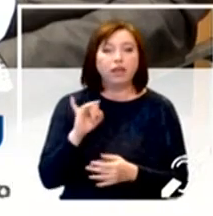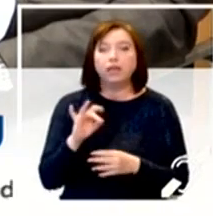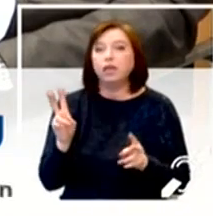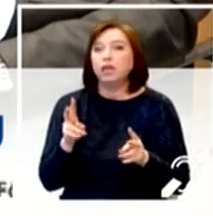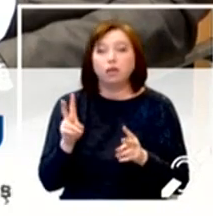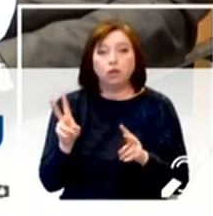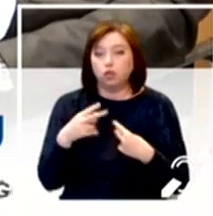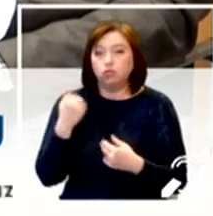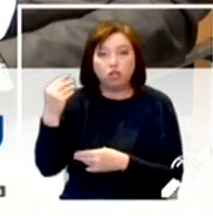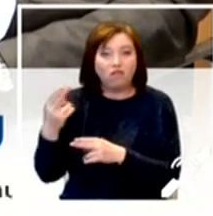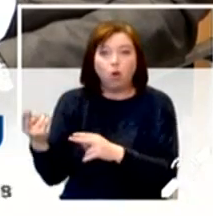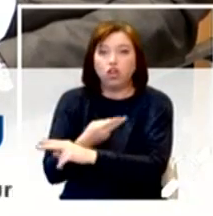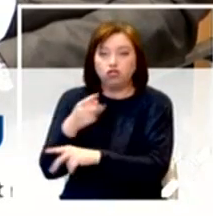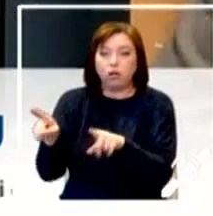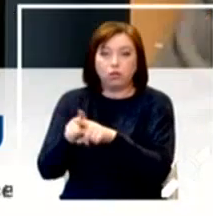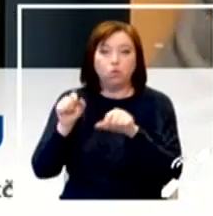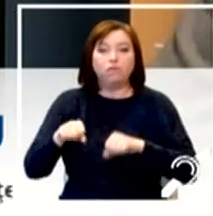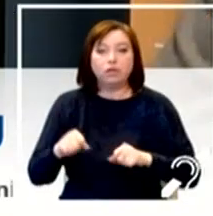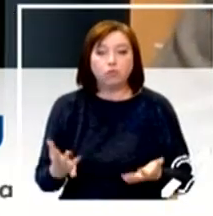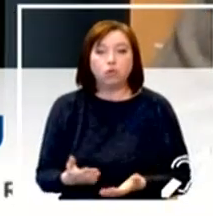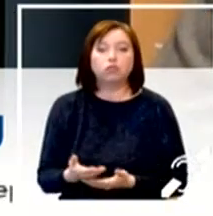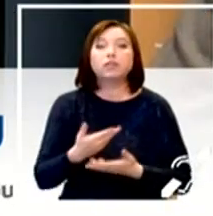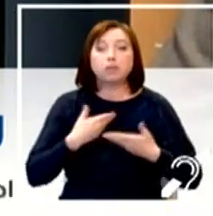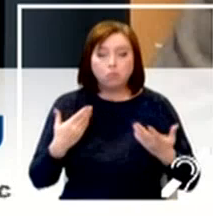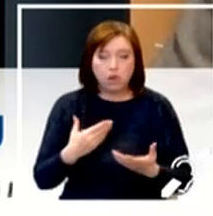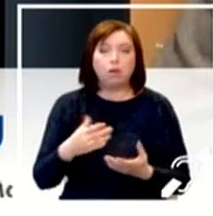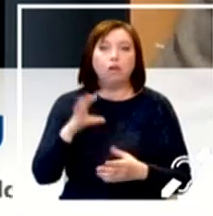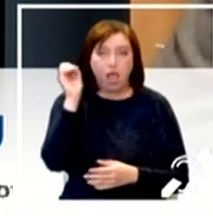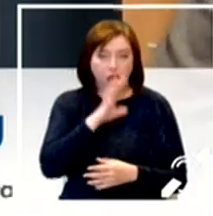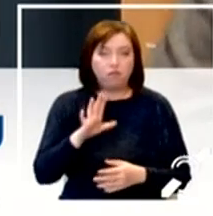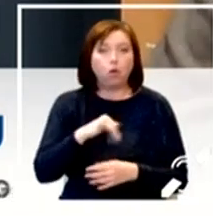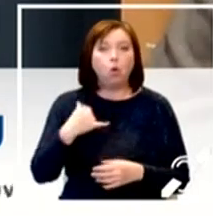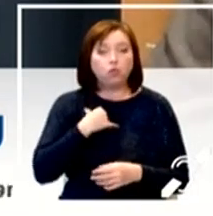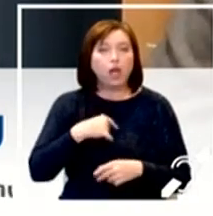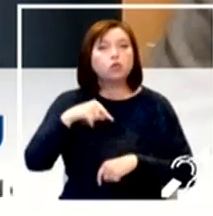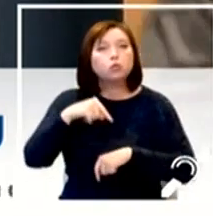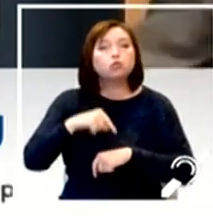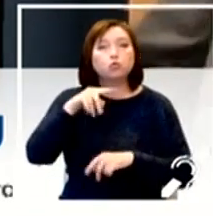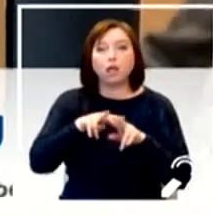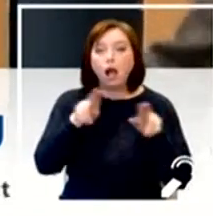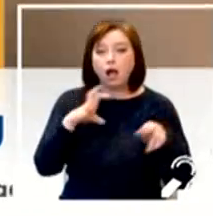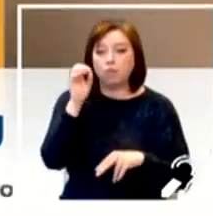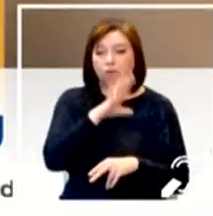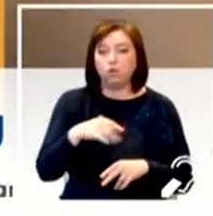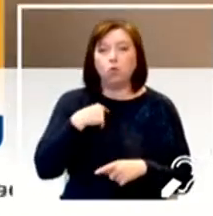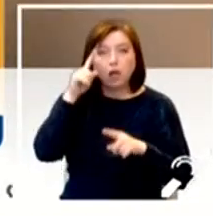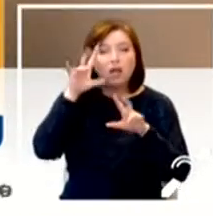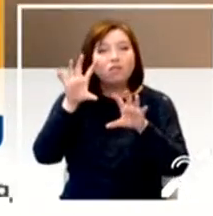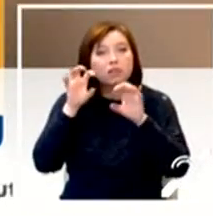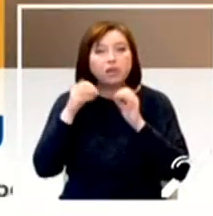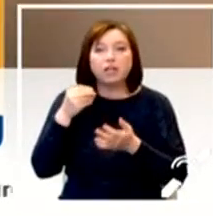să l lipsim de această posibilitate suntem europeni avem sensibilitatea Europeană Da avem percepții